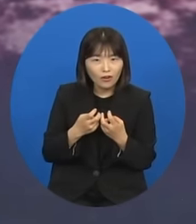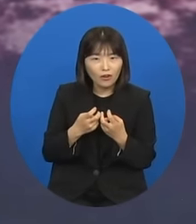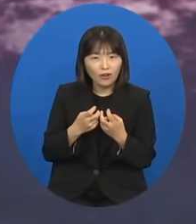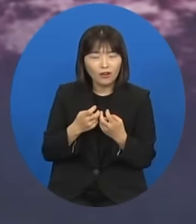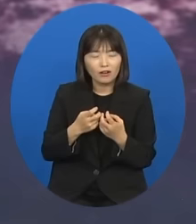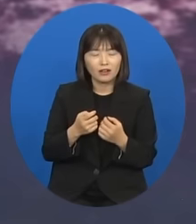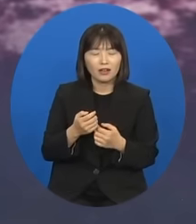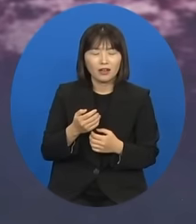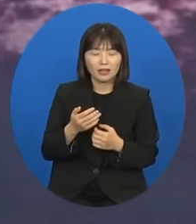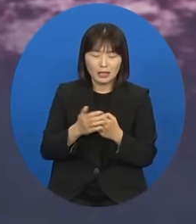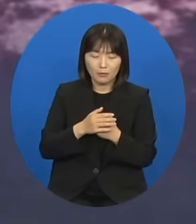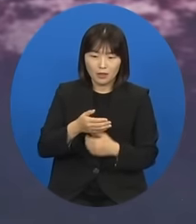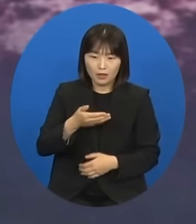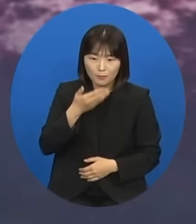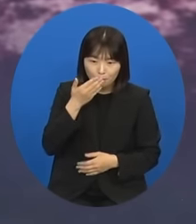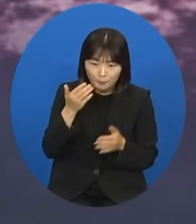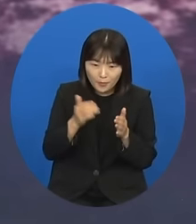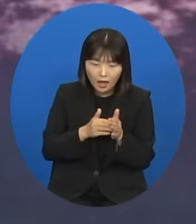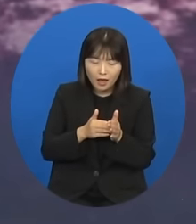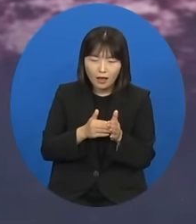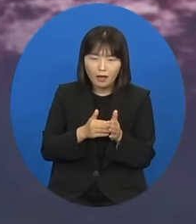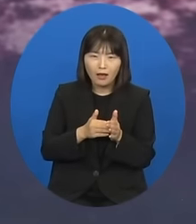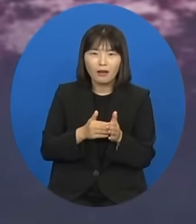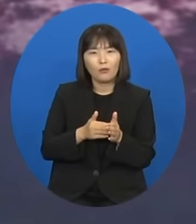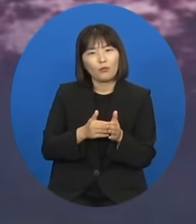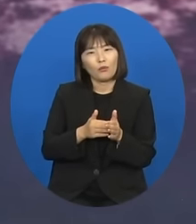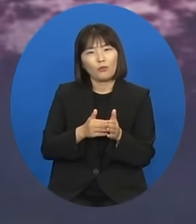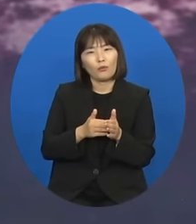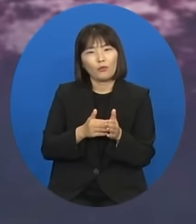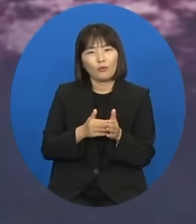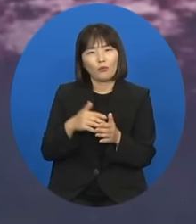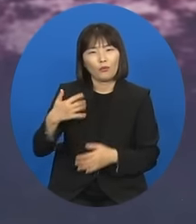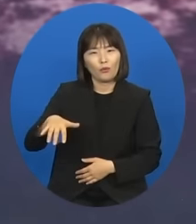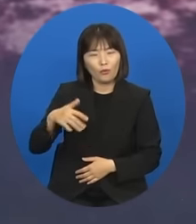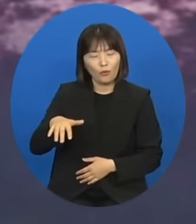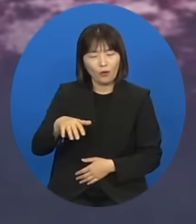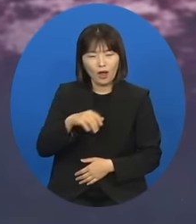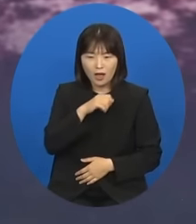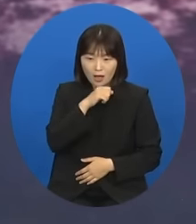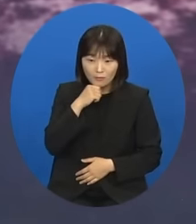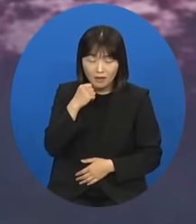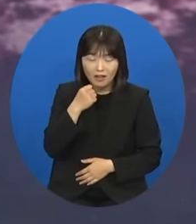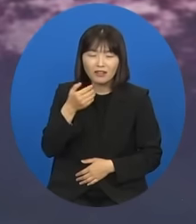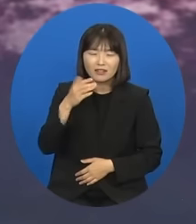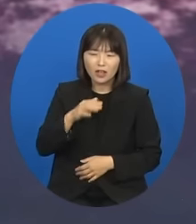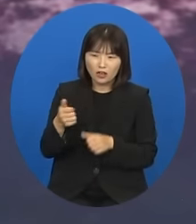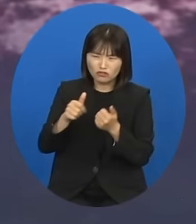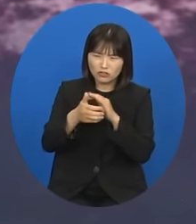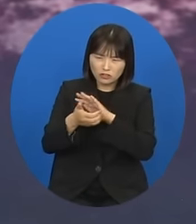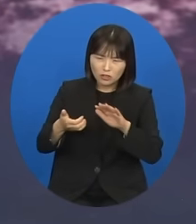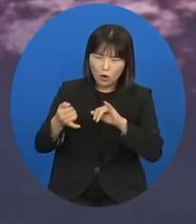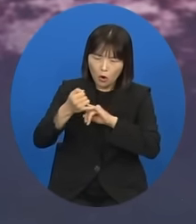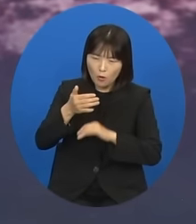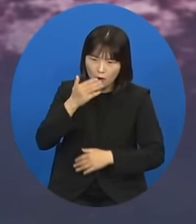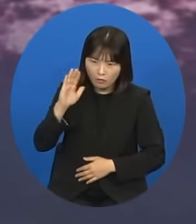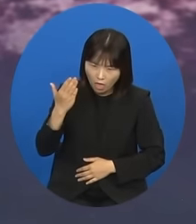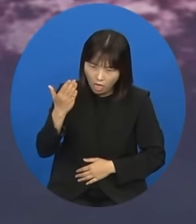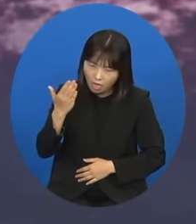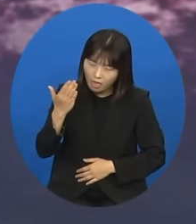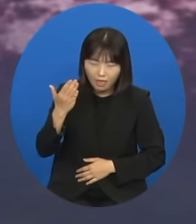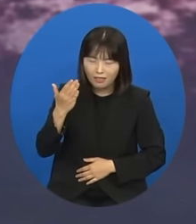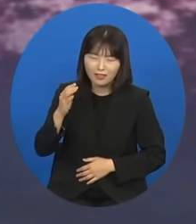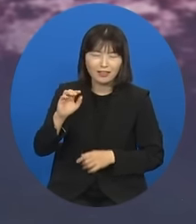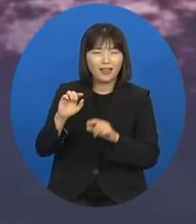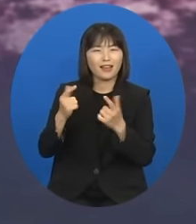막힙니다 아 그 정도는 아니고요 맛있긴 하지만 아 죽기 전에 먹어 할 정도는 아닌 거 같은데 어쨌든 그런